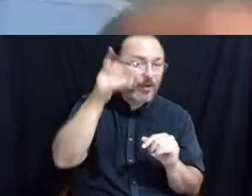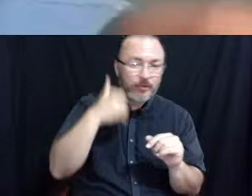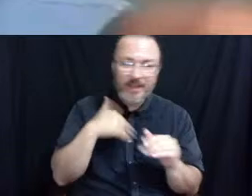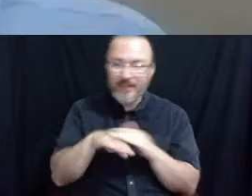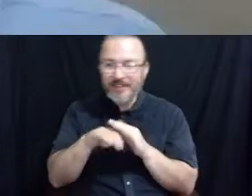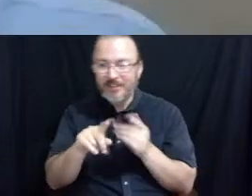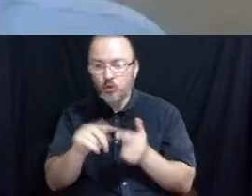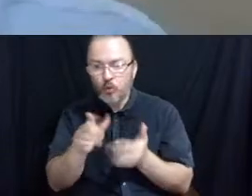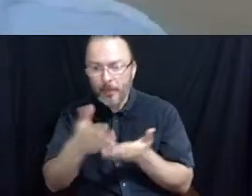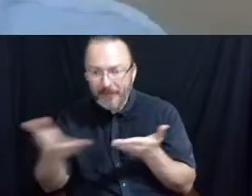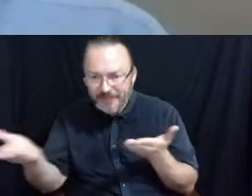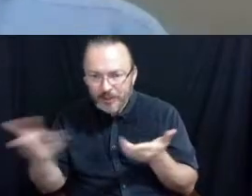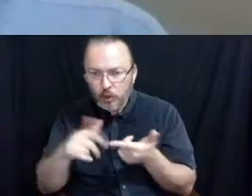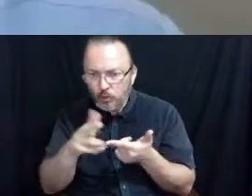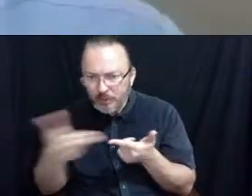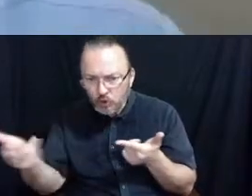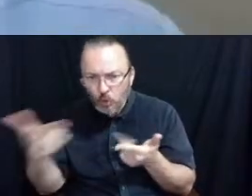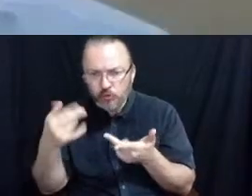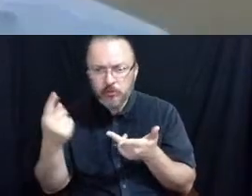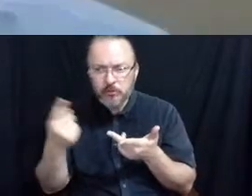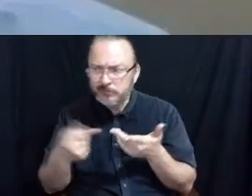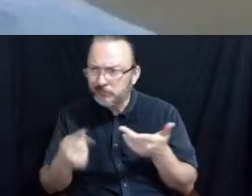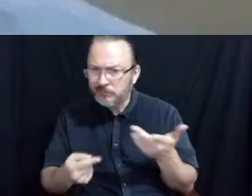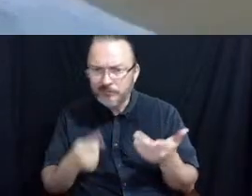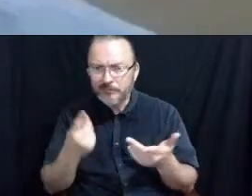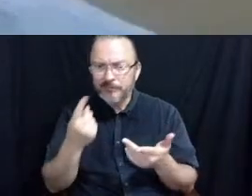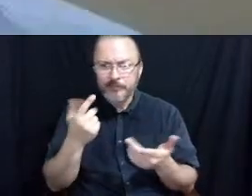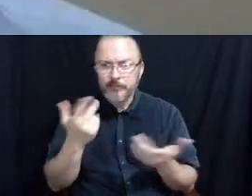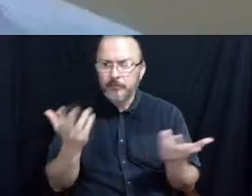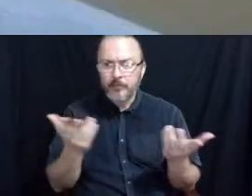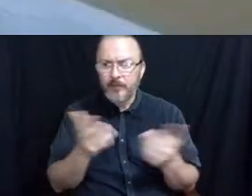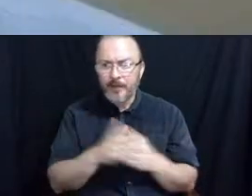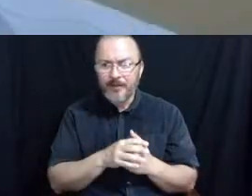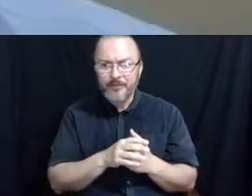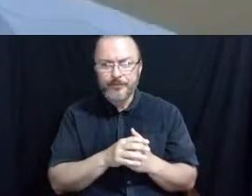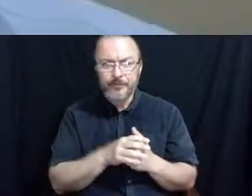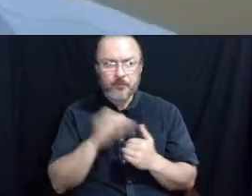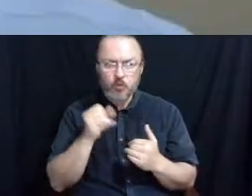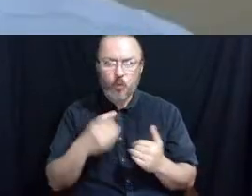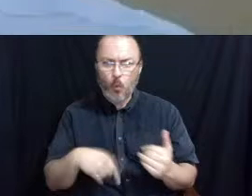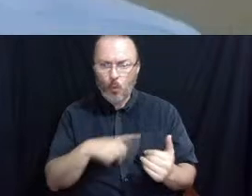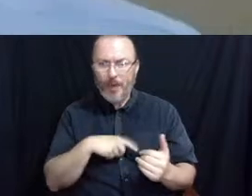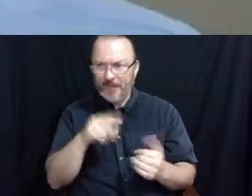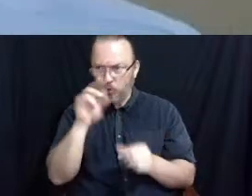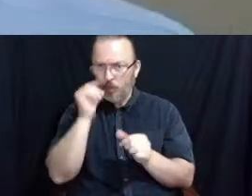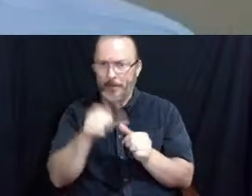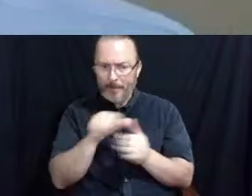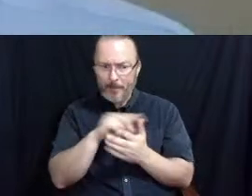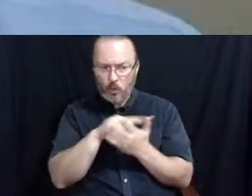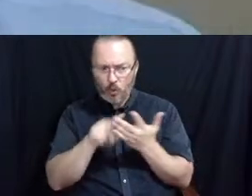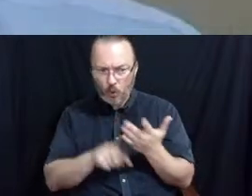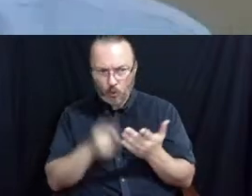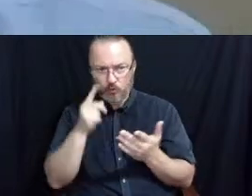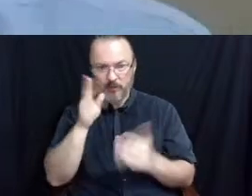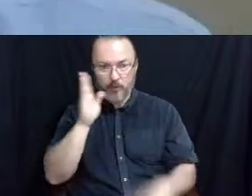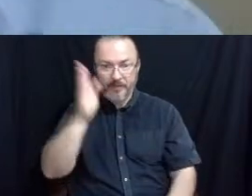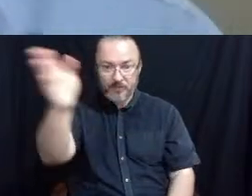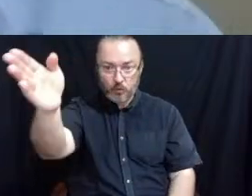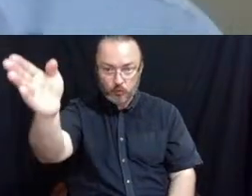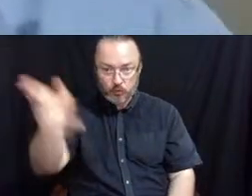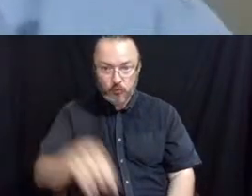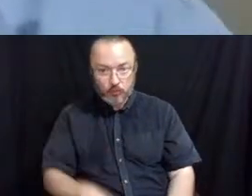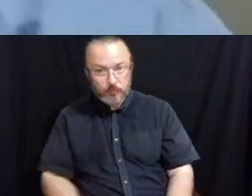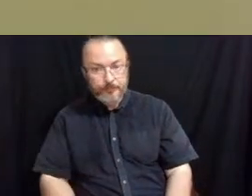les parents n'ont pas accès à toutes les ressources, à tous les moyens nécessaires pour l'éducation. Nous devons nous occuper de tous ces aspects à